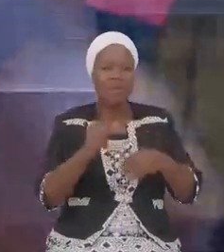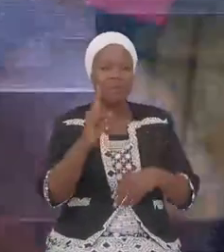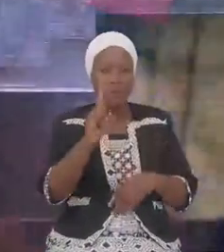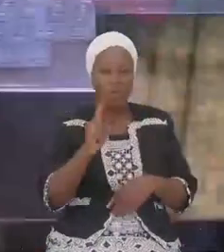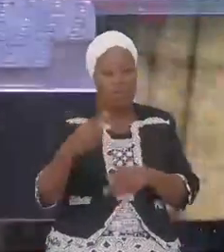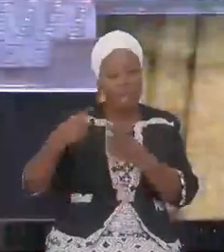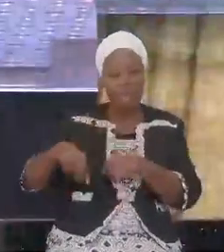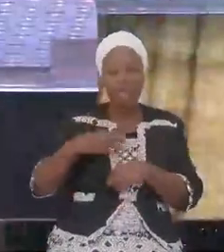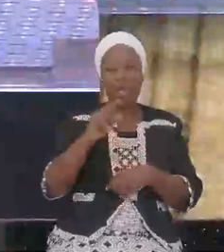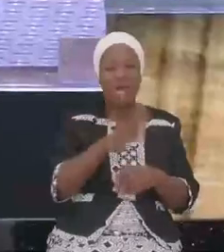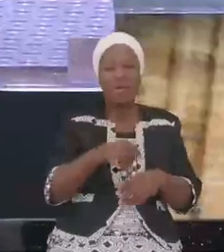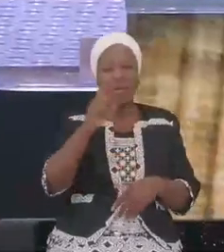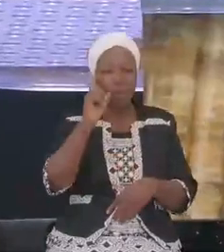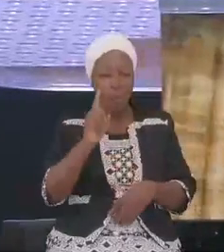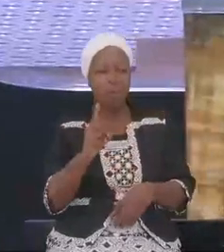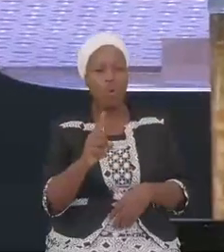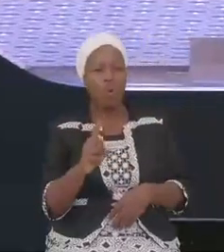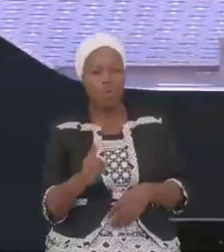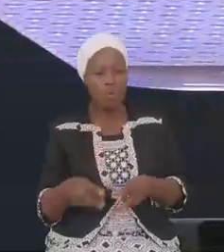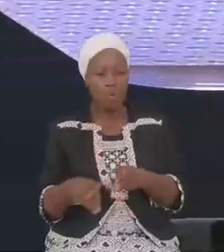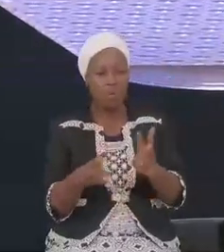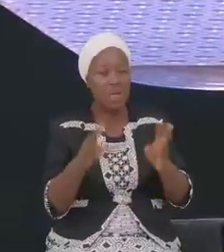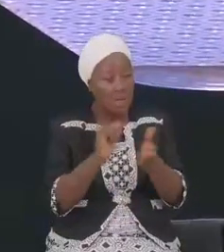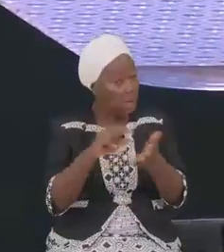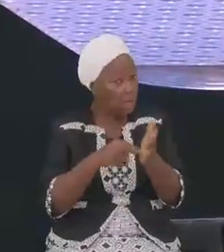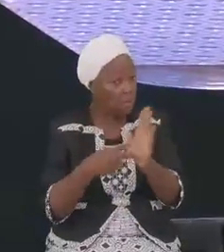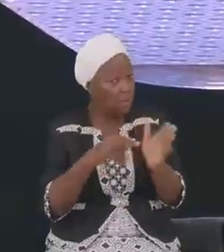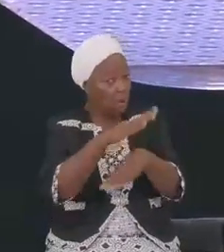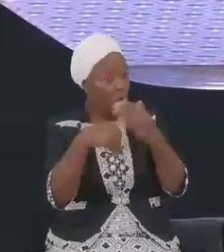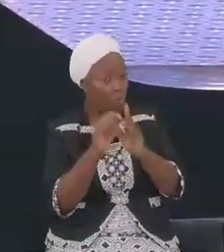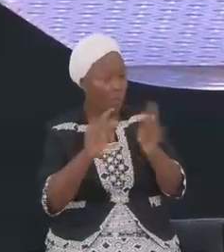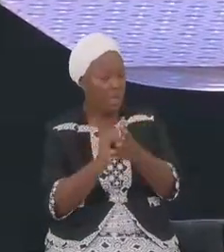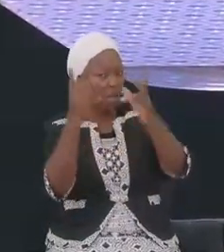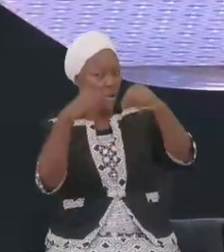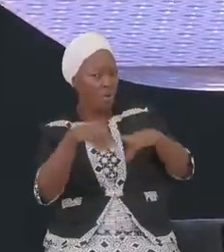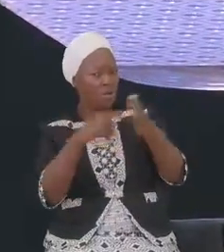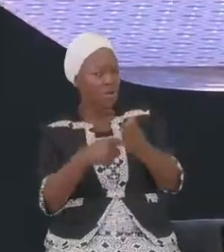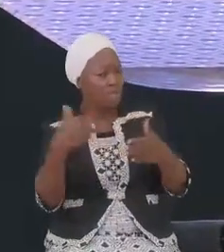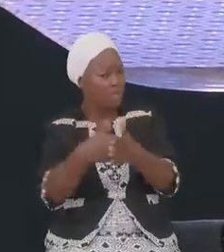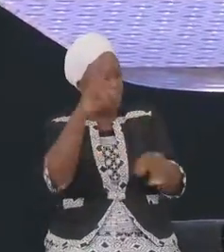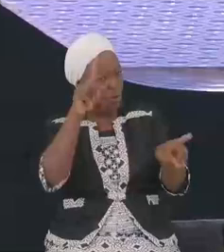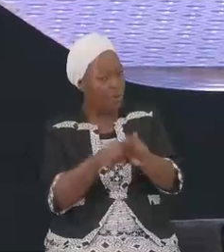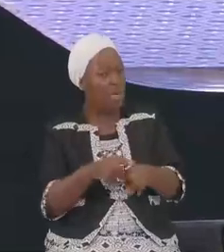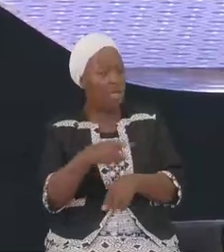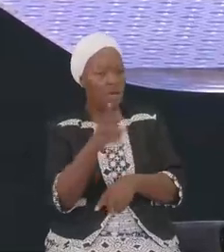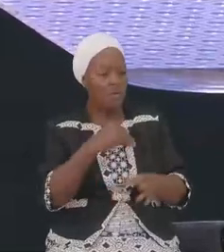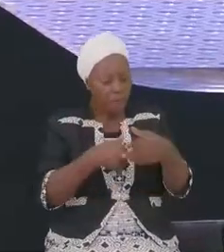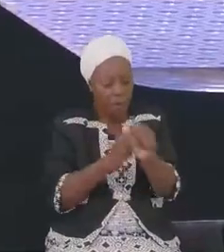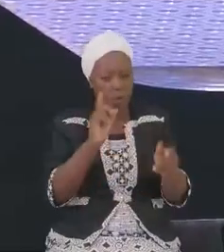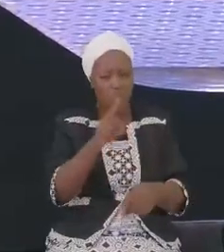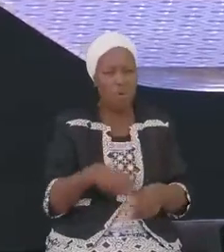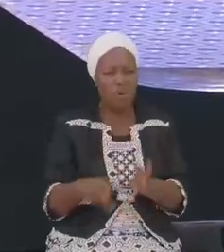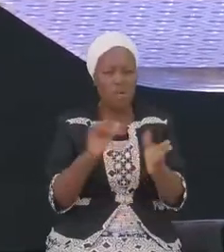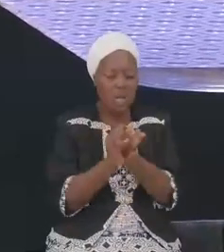une même voix. C'est-à-dire que tous ceux qui viennent à cette nouvelle alliance, ils vont suivre une seule